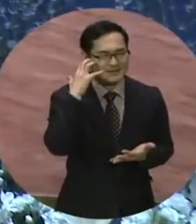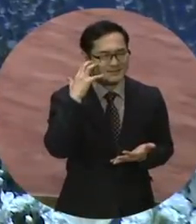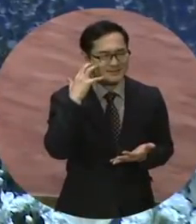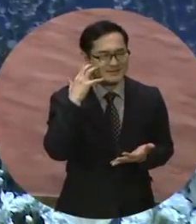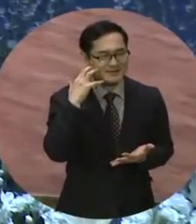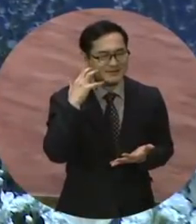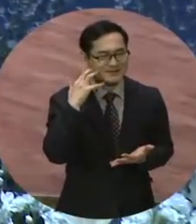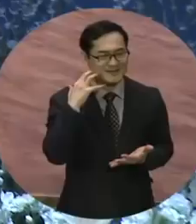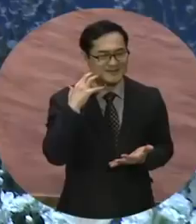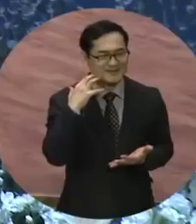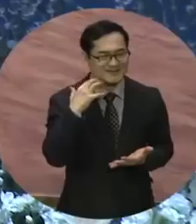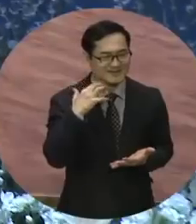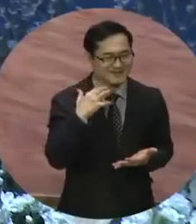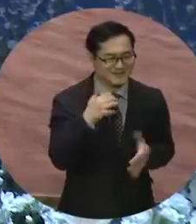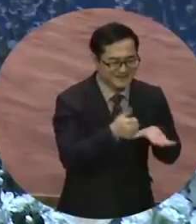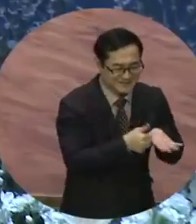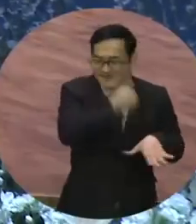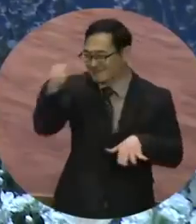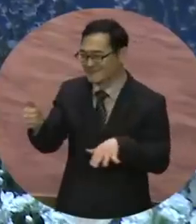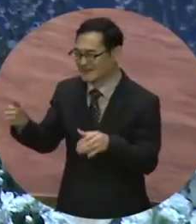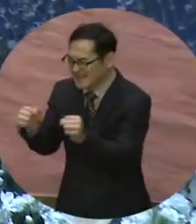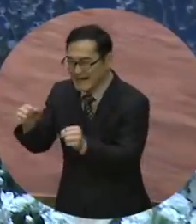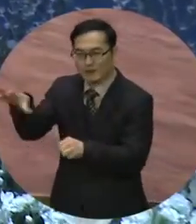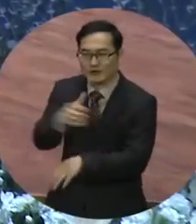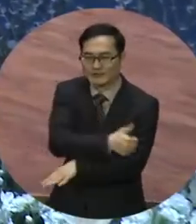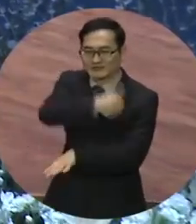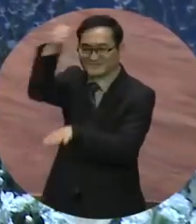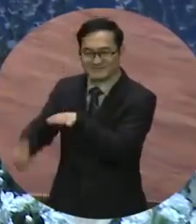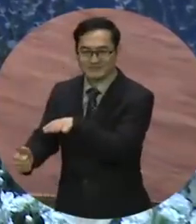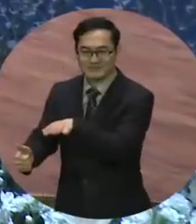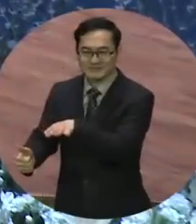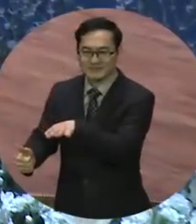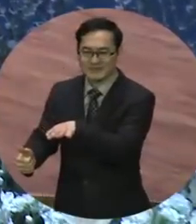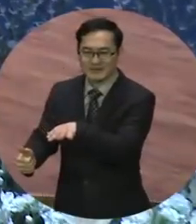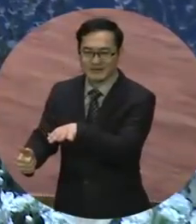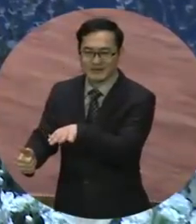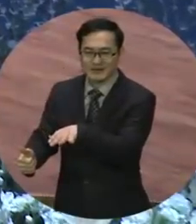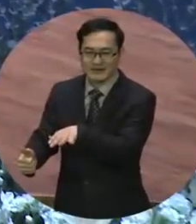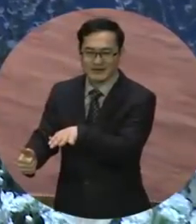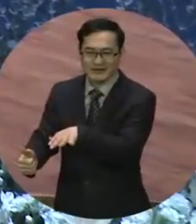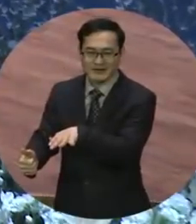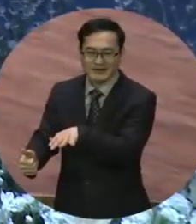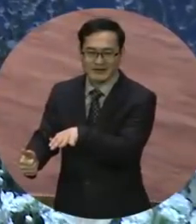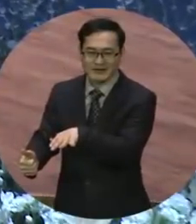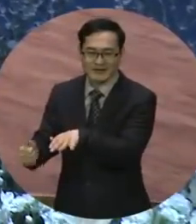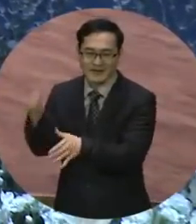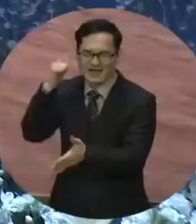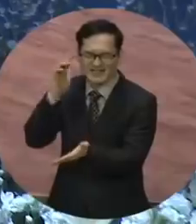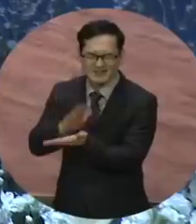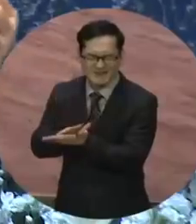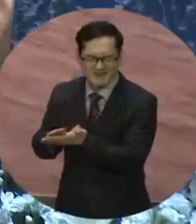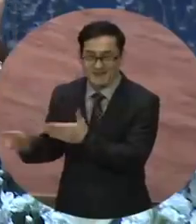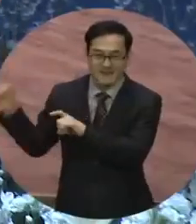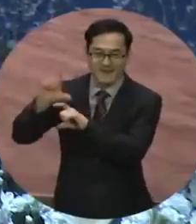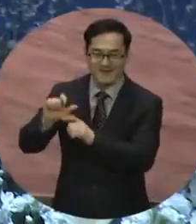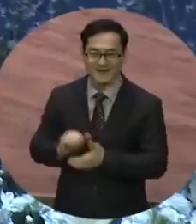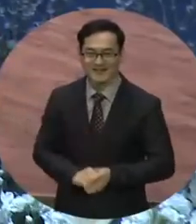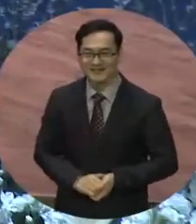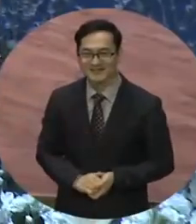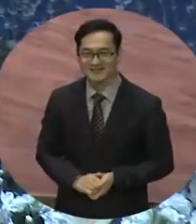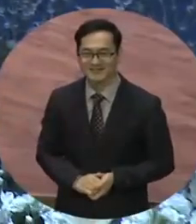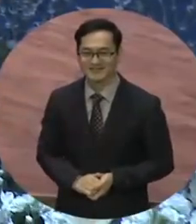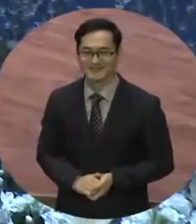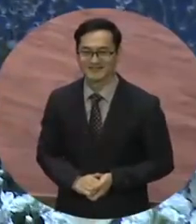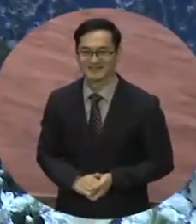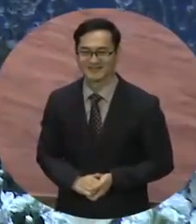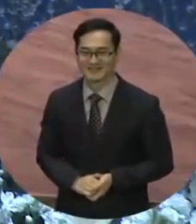촤악 납니다. 그럼 몸이 뜨거워지면 그 다음 바로 냉탕으로 팍 들어갑니다. 그러면 냉탕들은 몸이 막